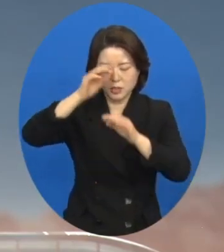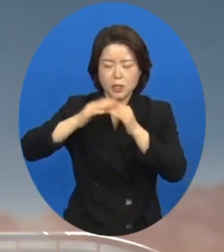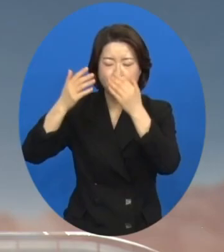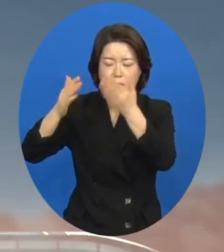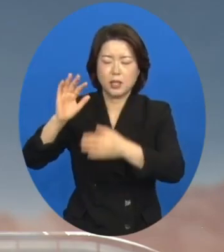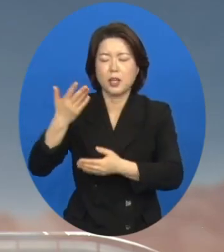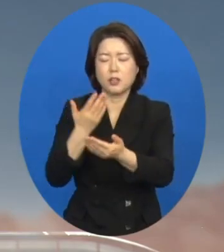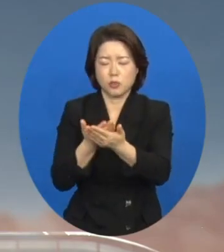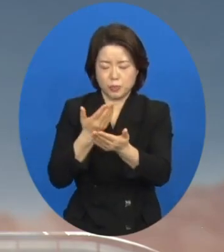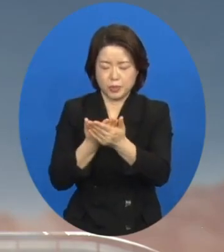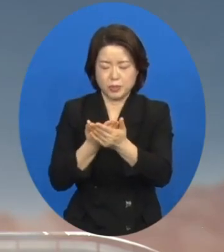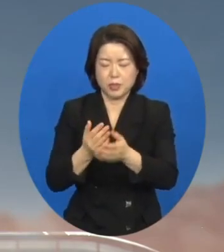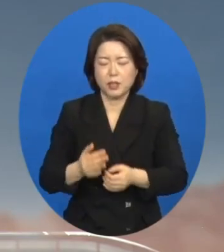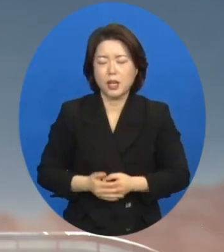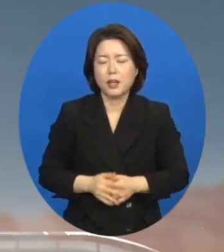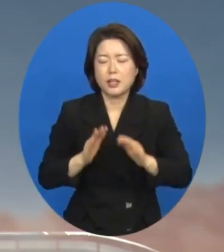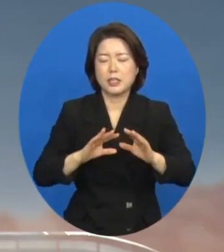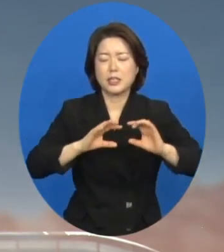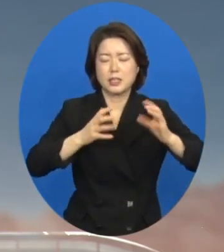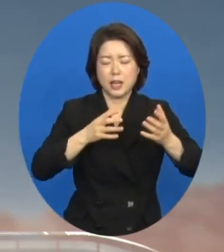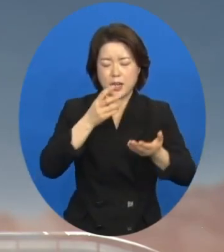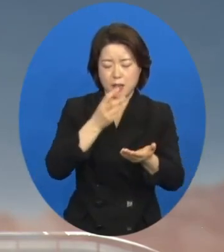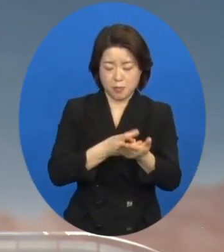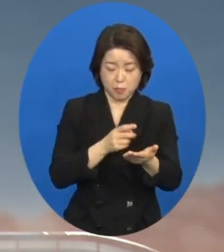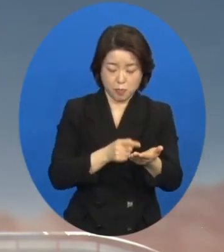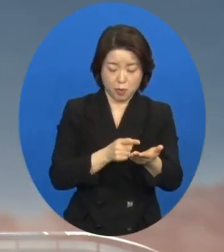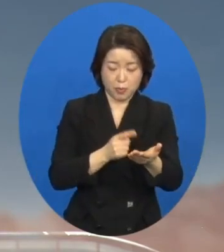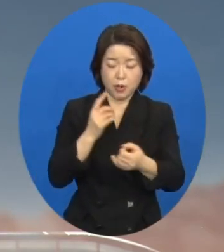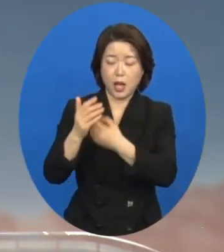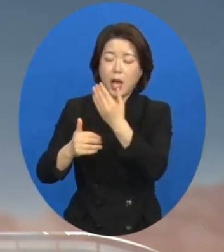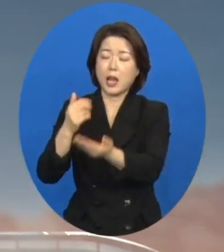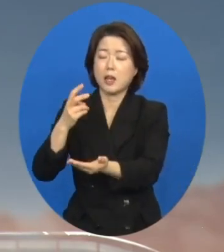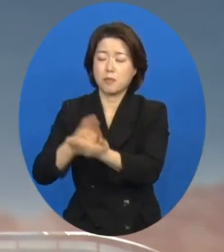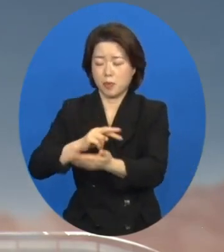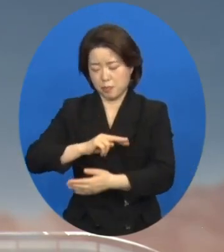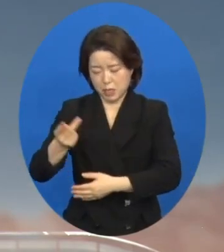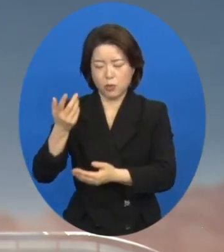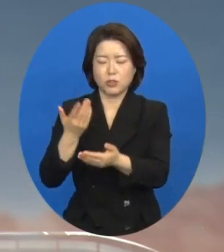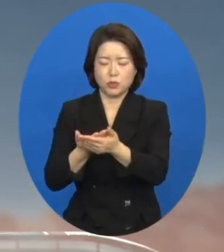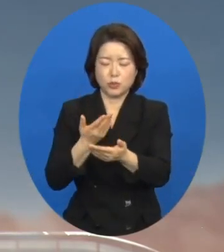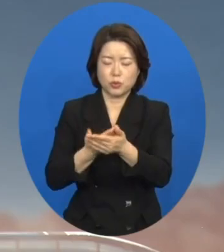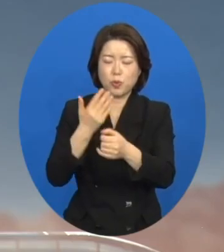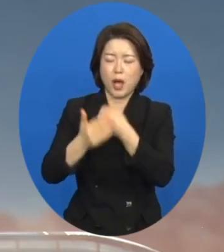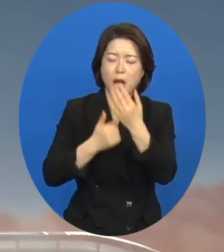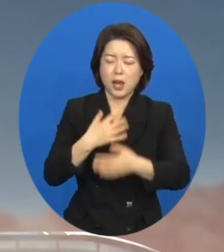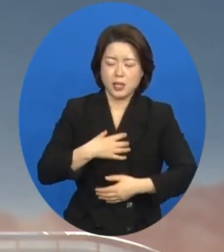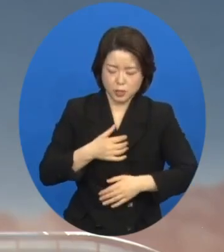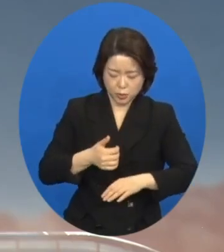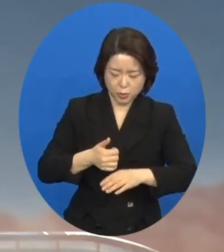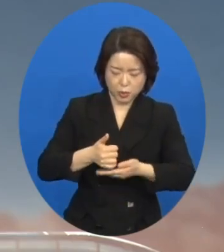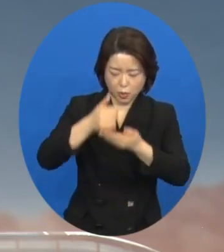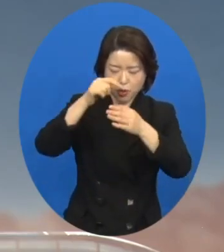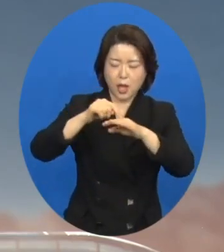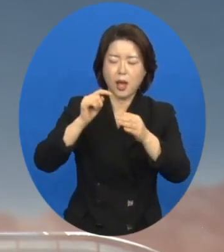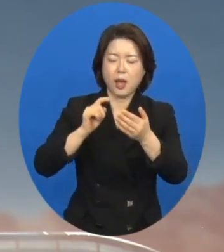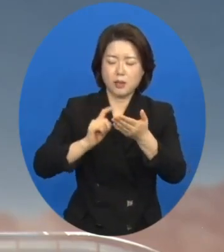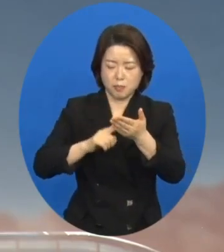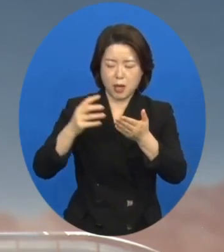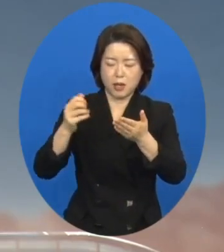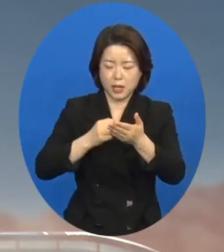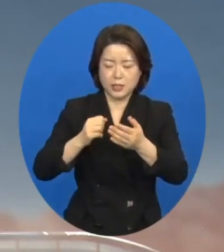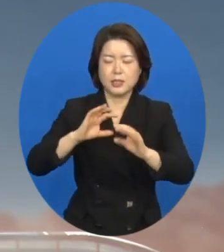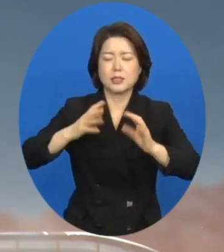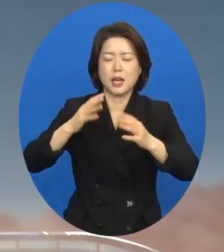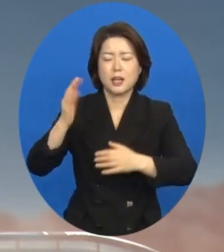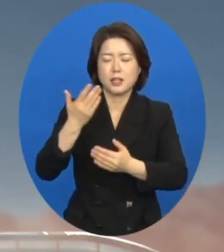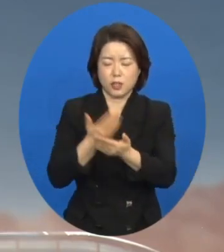주시옵소서. 하나님 이 나라의 법을 하나님의 법으로 바꿔주시고 하나님을 경외하는 나라가 되게 하여 주시옵소서.